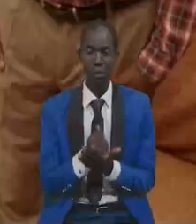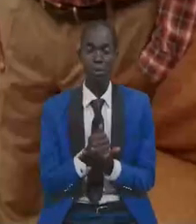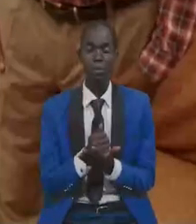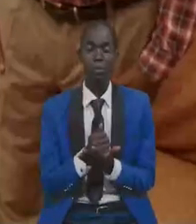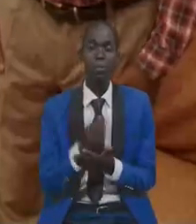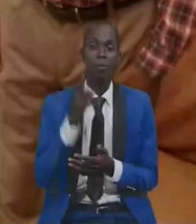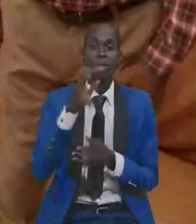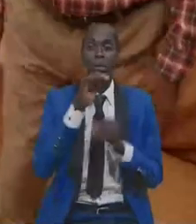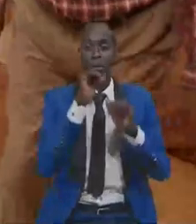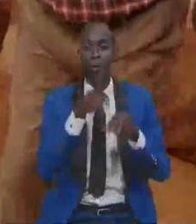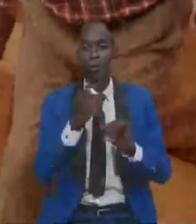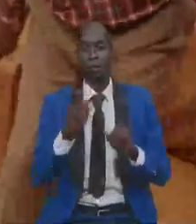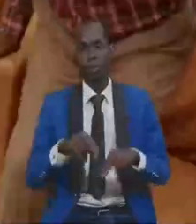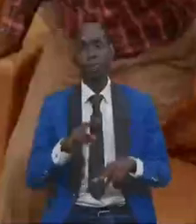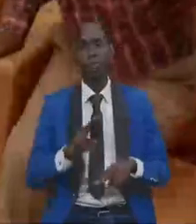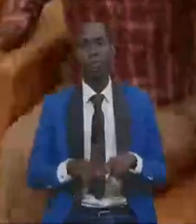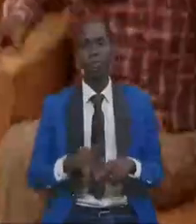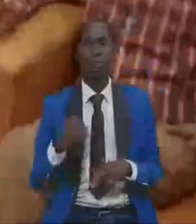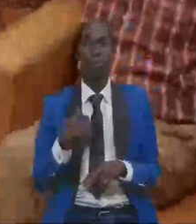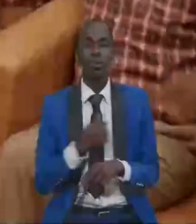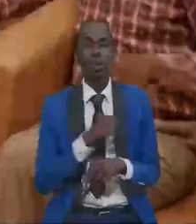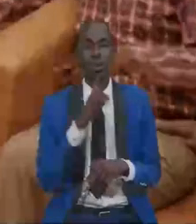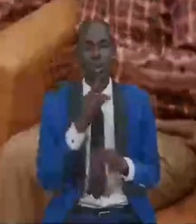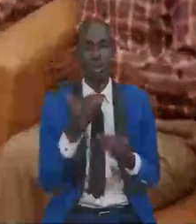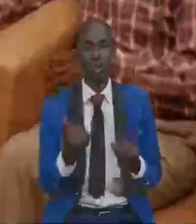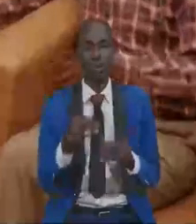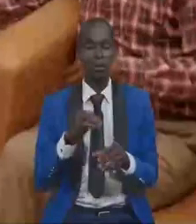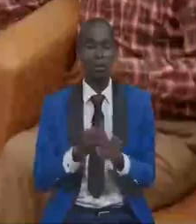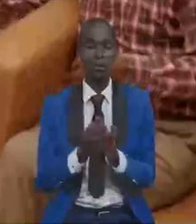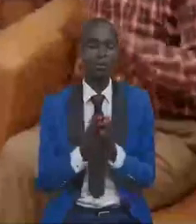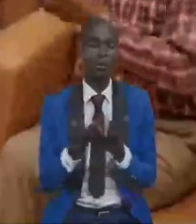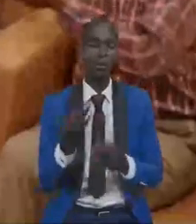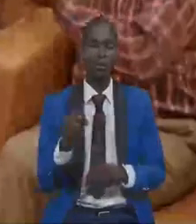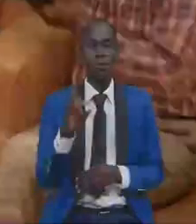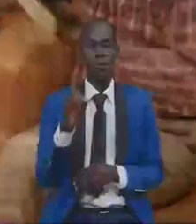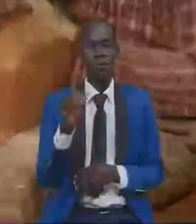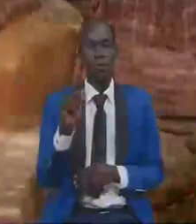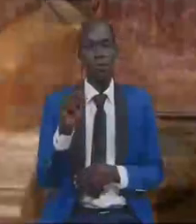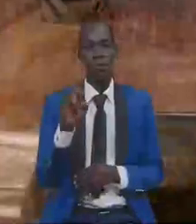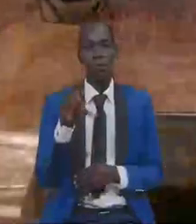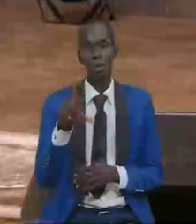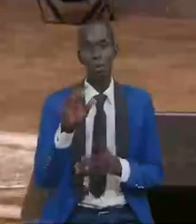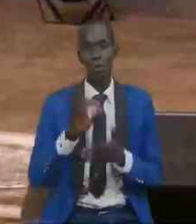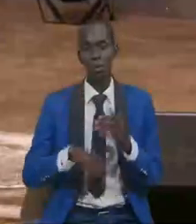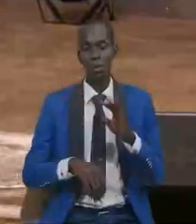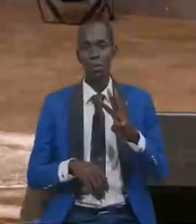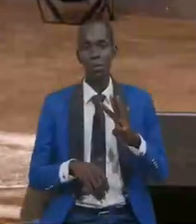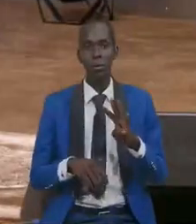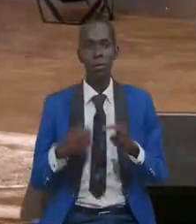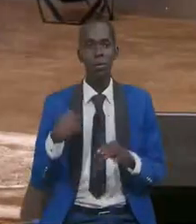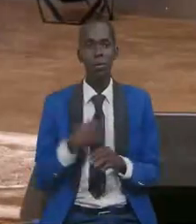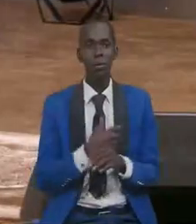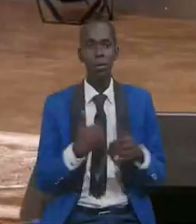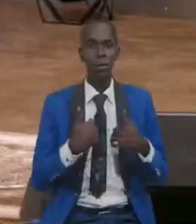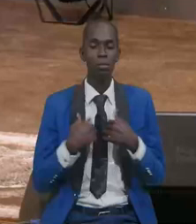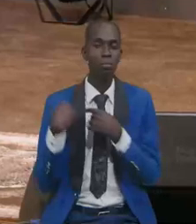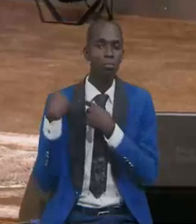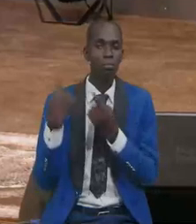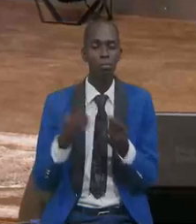Que le Seigneur vous bénisse pour vous asseoir. Nous venons dans Daniel chapitre 4. Nous étions en train d'étudier dans Daniel chapitre 1,